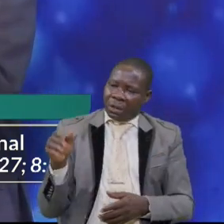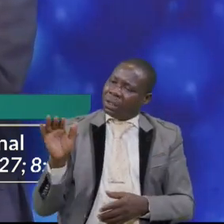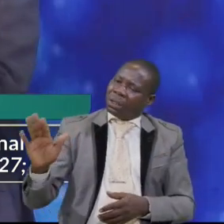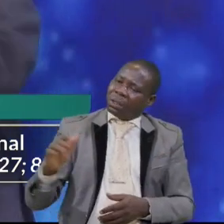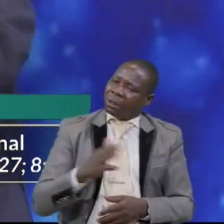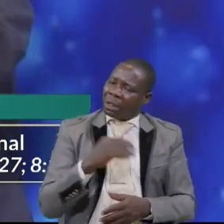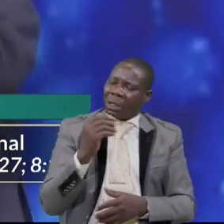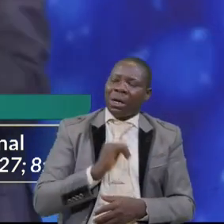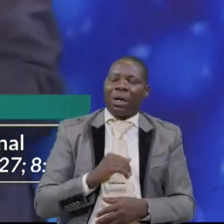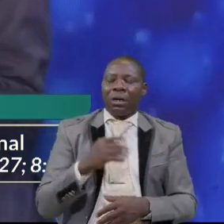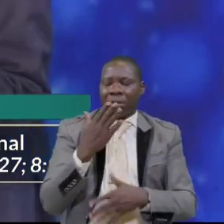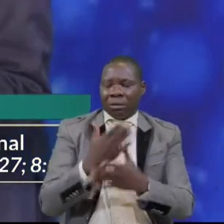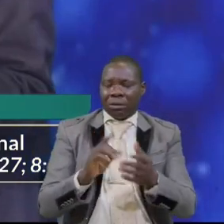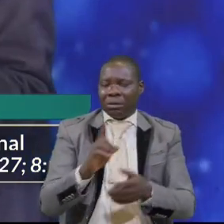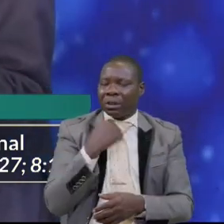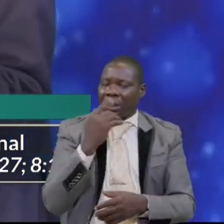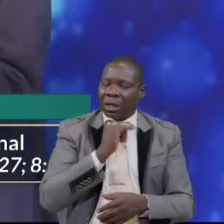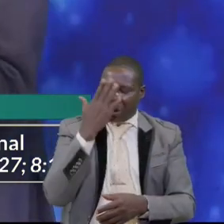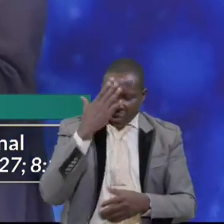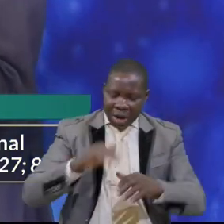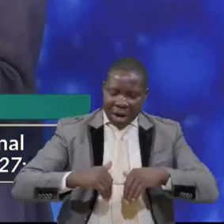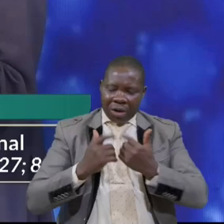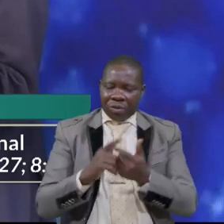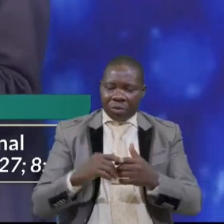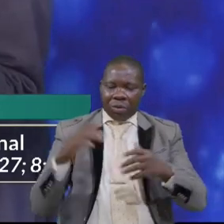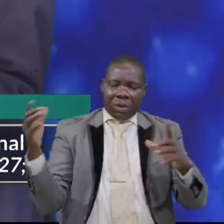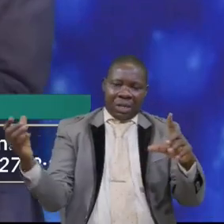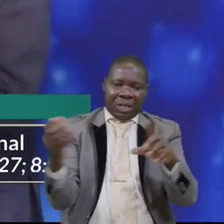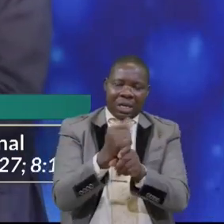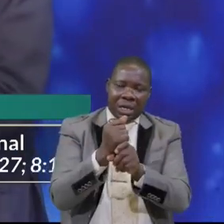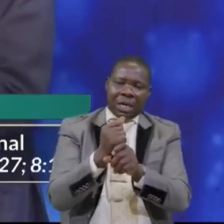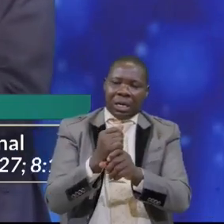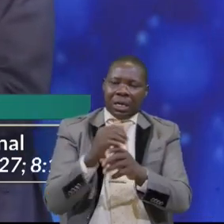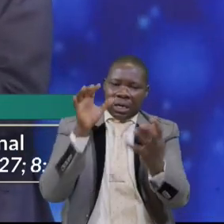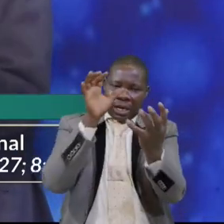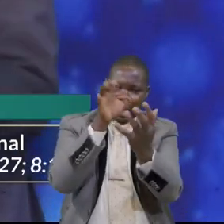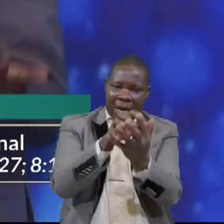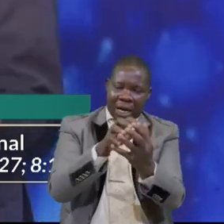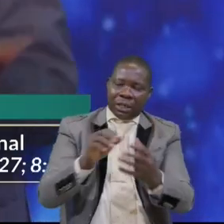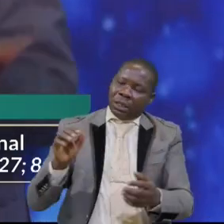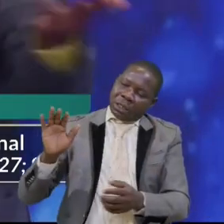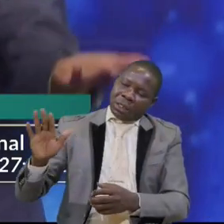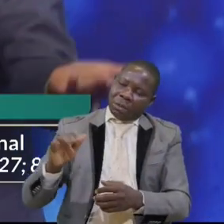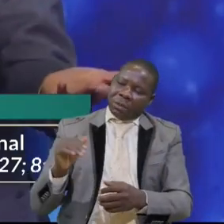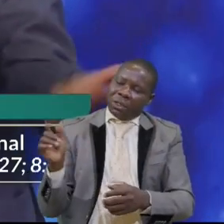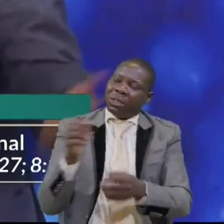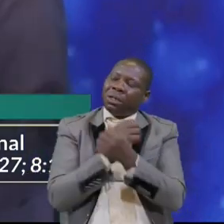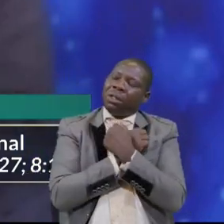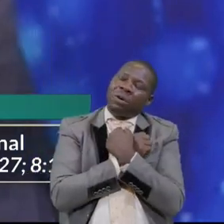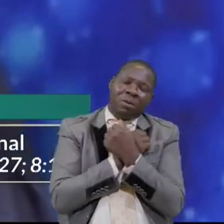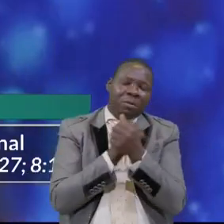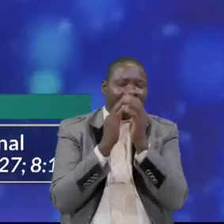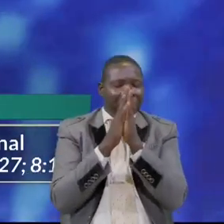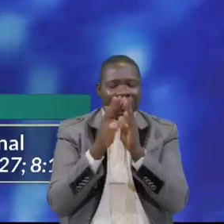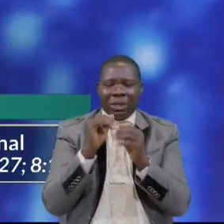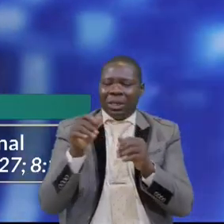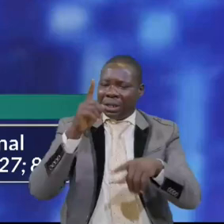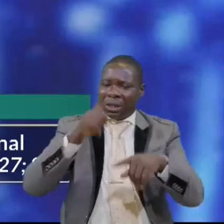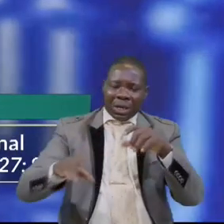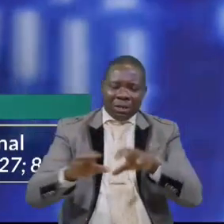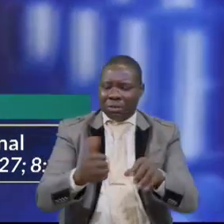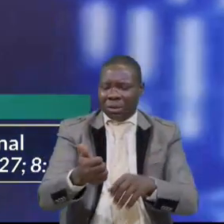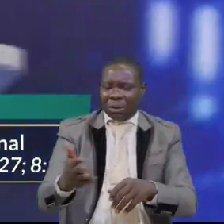la prière. Il se concentre sur la prière. Il ne fait rien sans prier. D'accord. Comment est-ce que tu peux l'avoir avec ça?